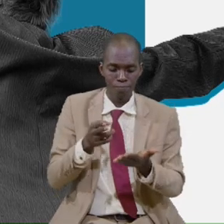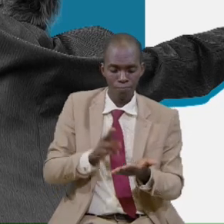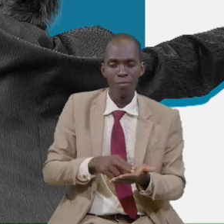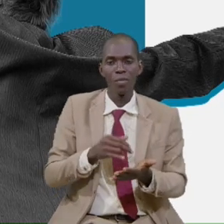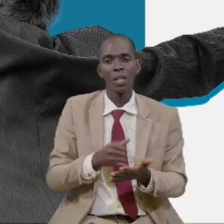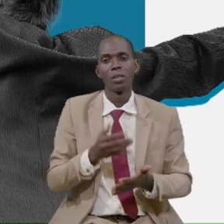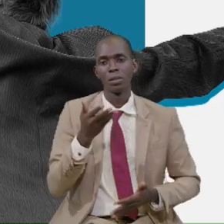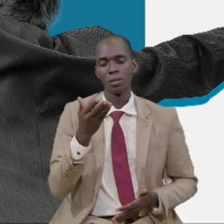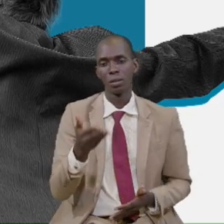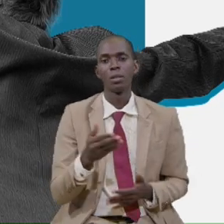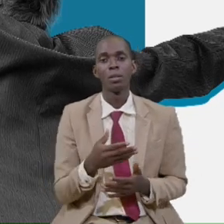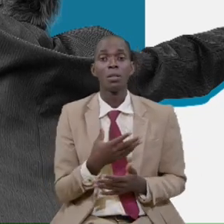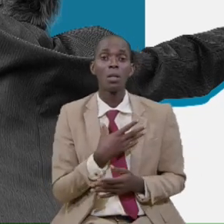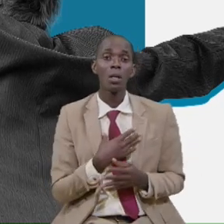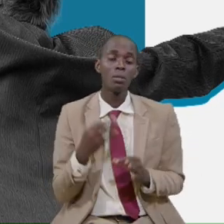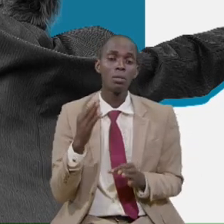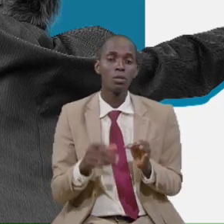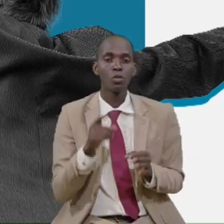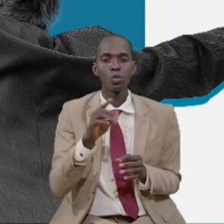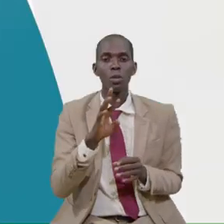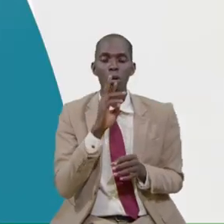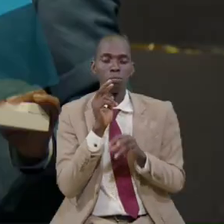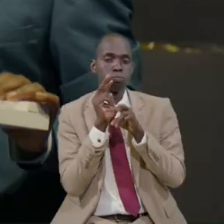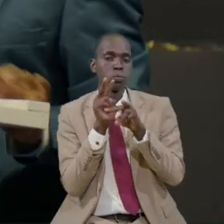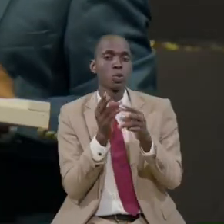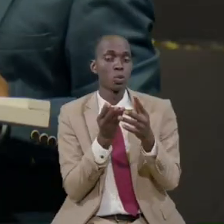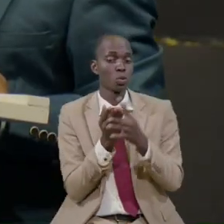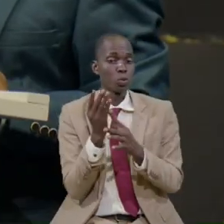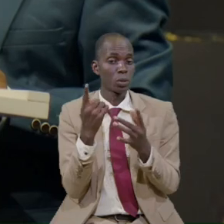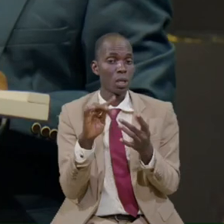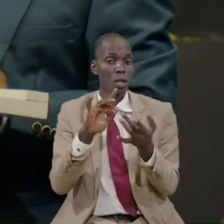il y a un lien là-bas qui est